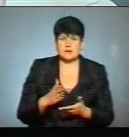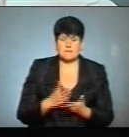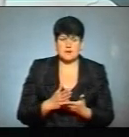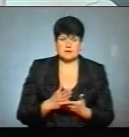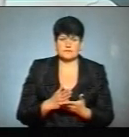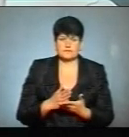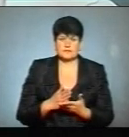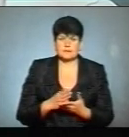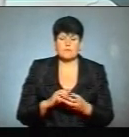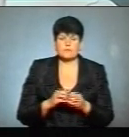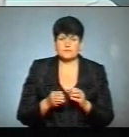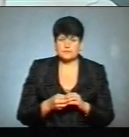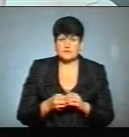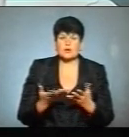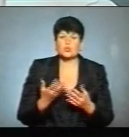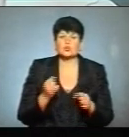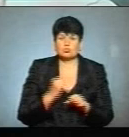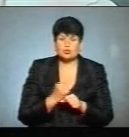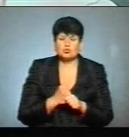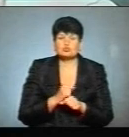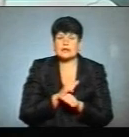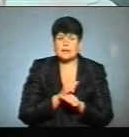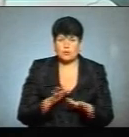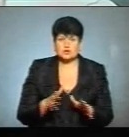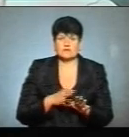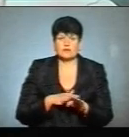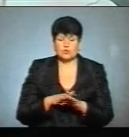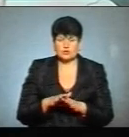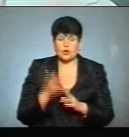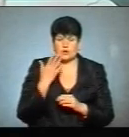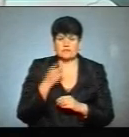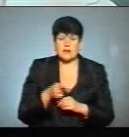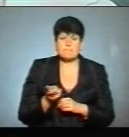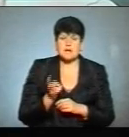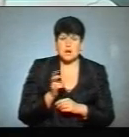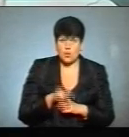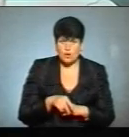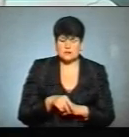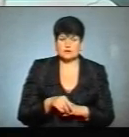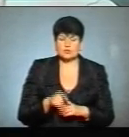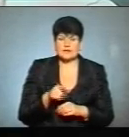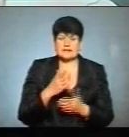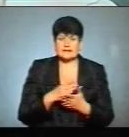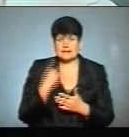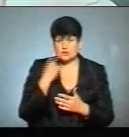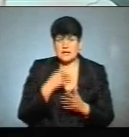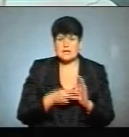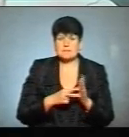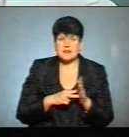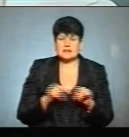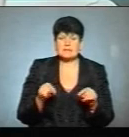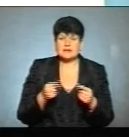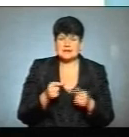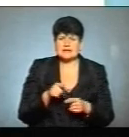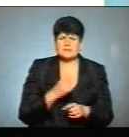там, можливо, вади, яку роботу її не можна виконувати. Коли вона до нас приходить, в неї є індивідуальний план реабілітації, і там